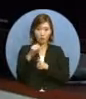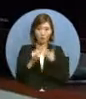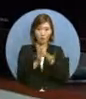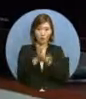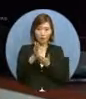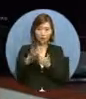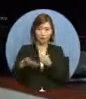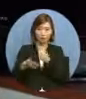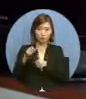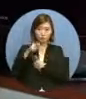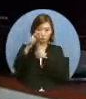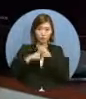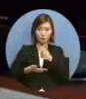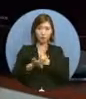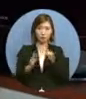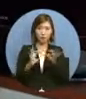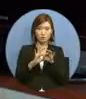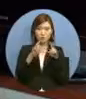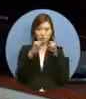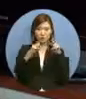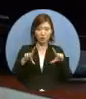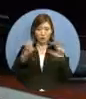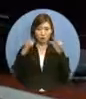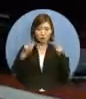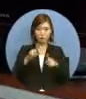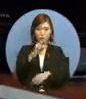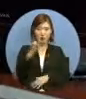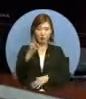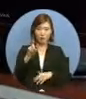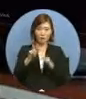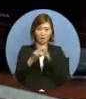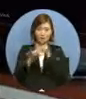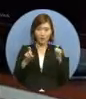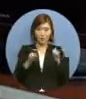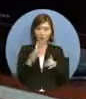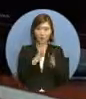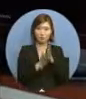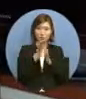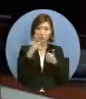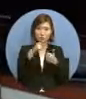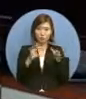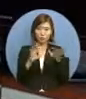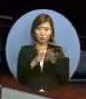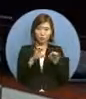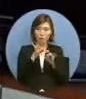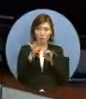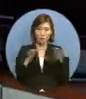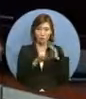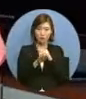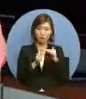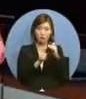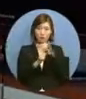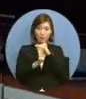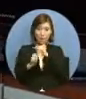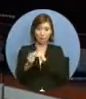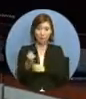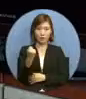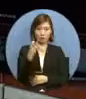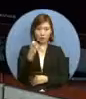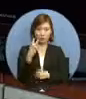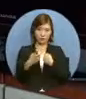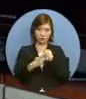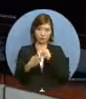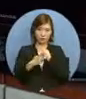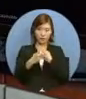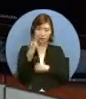받아서 저희가 강동구에 10명이 서울시 의 교육을 받고 각 가정을 방문하여서 에너지 진단을